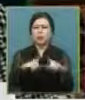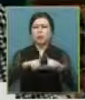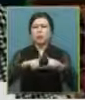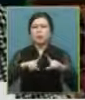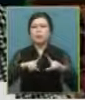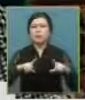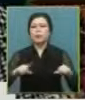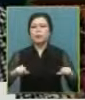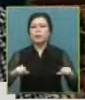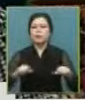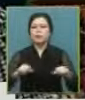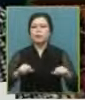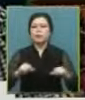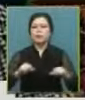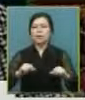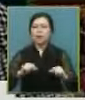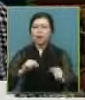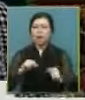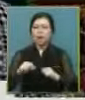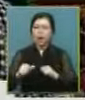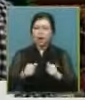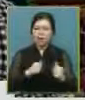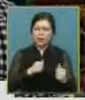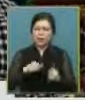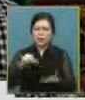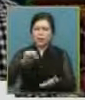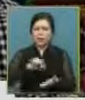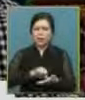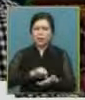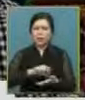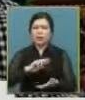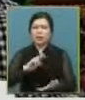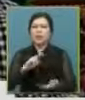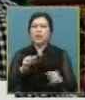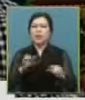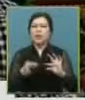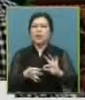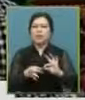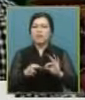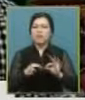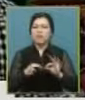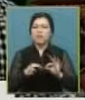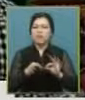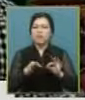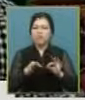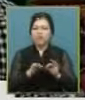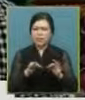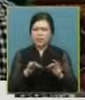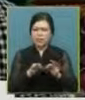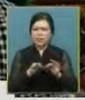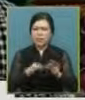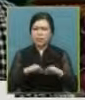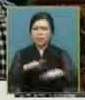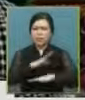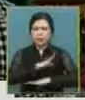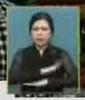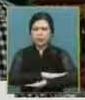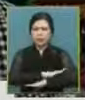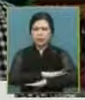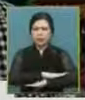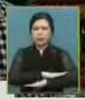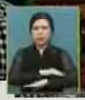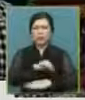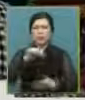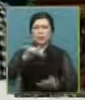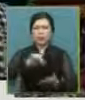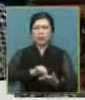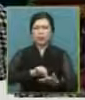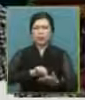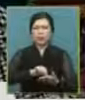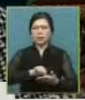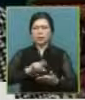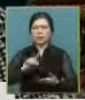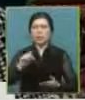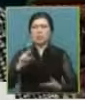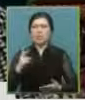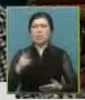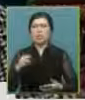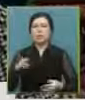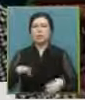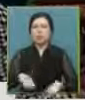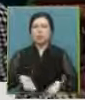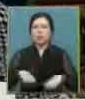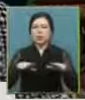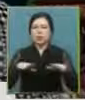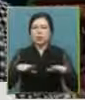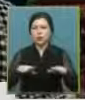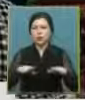пәнінен бірінші орын алып, қазір республикалық пән олимпиадасында физикадан қатысып отыр. Бүгін екінші турға өтіп,